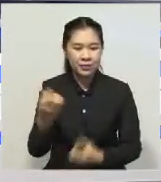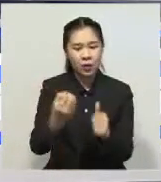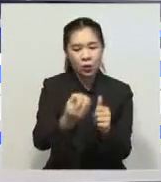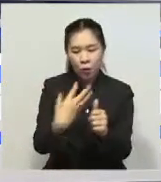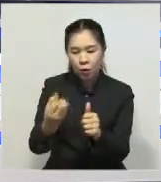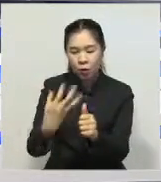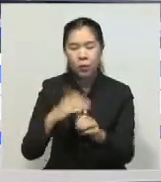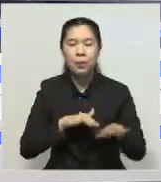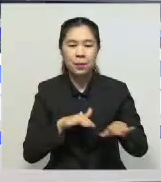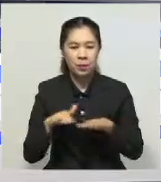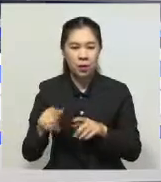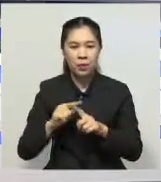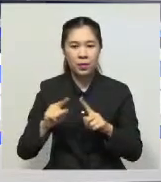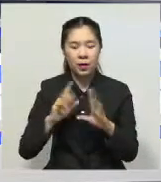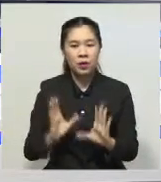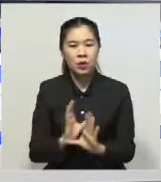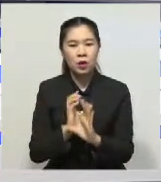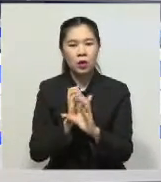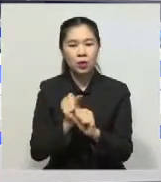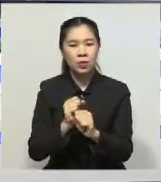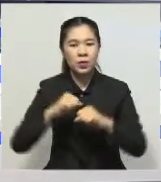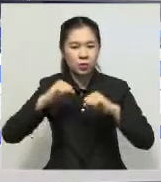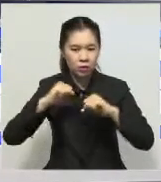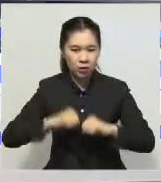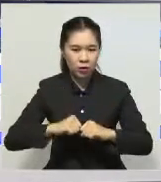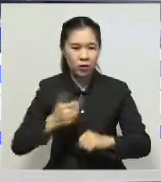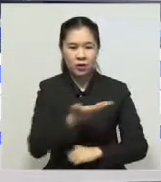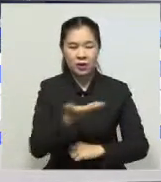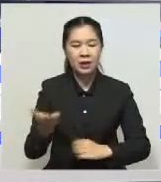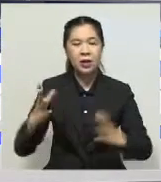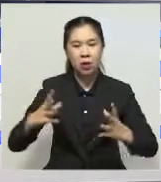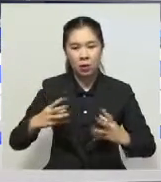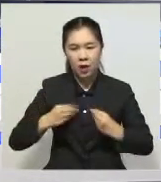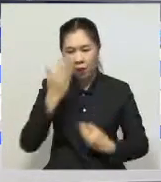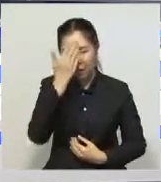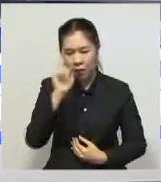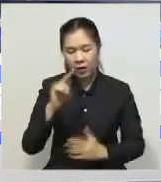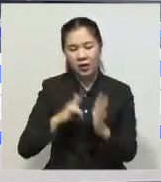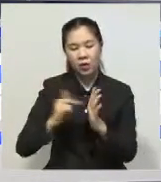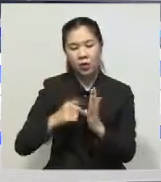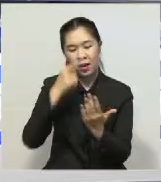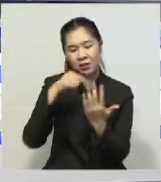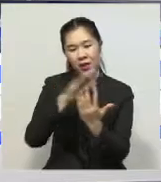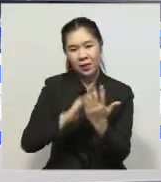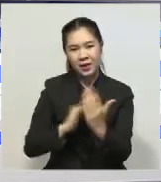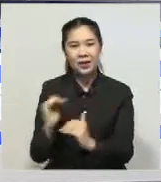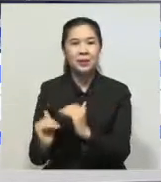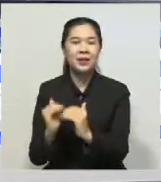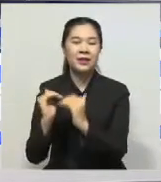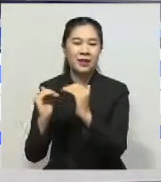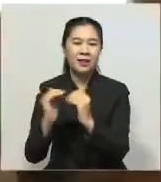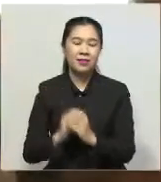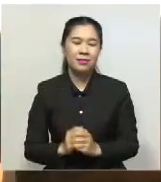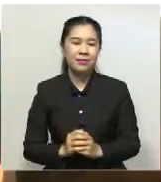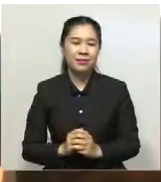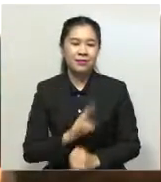เสนอของทุกฝ่ายแล้วก็คาดว่าท้ายที่สุดแล้วจะได้ข้อยุติเป็นที่ยอมรับเพราะว่าเป็นการพัฒนาระบบยาของประเทศให้ดีขึ้นค่ะโดยน